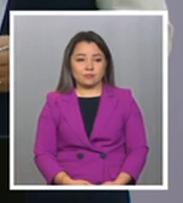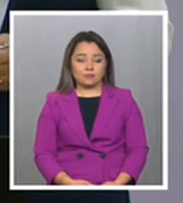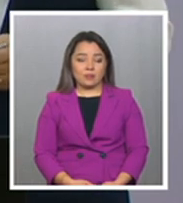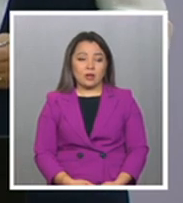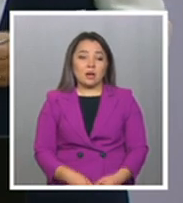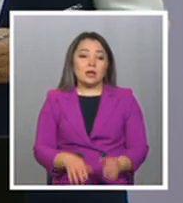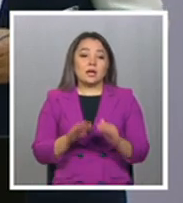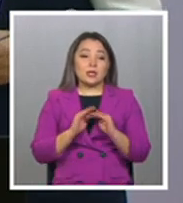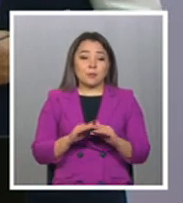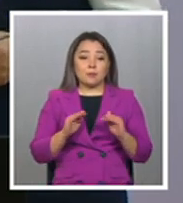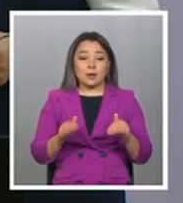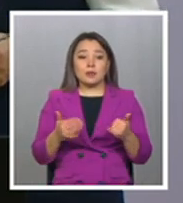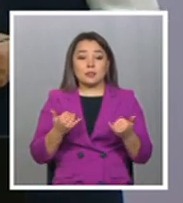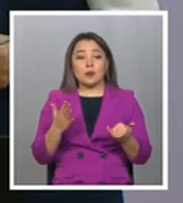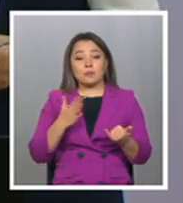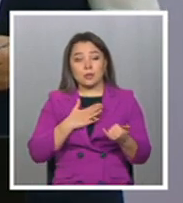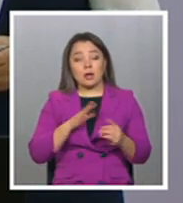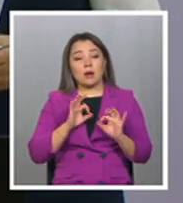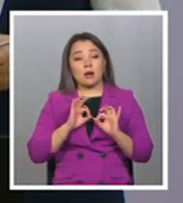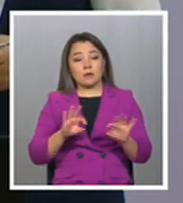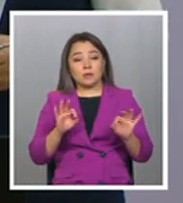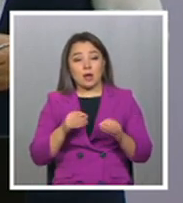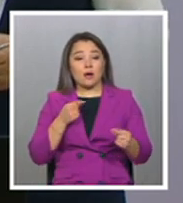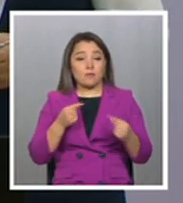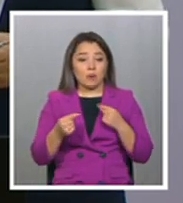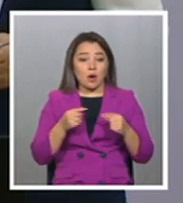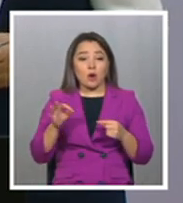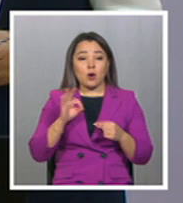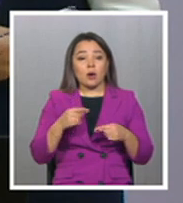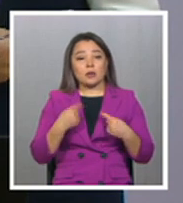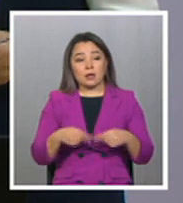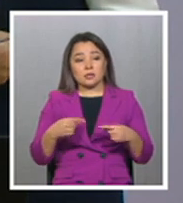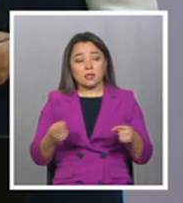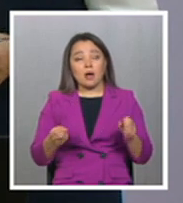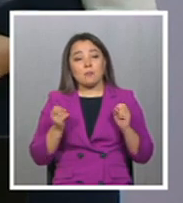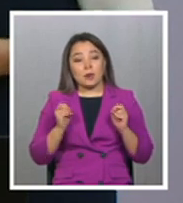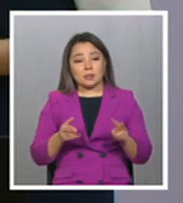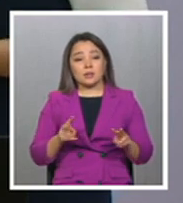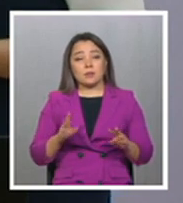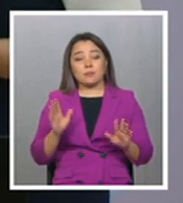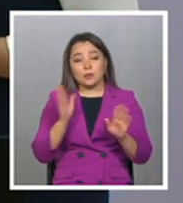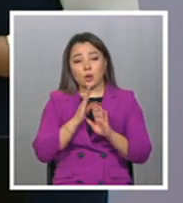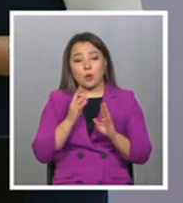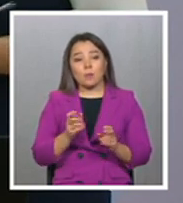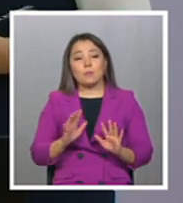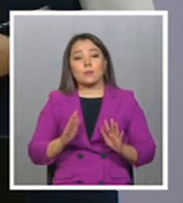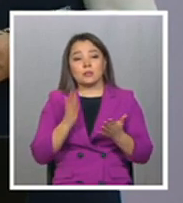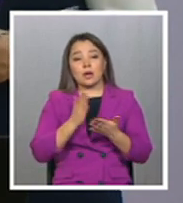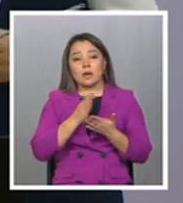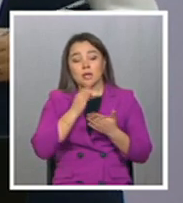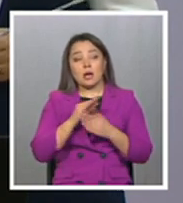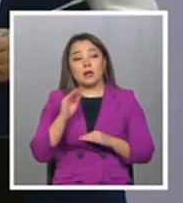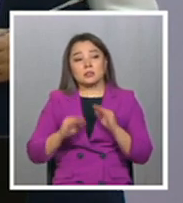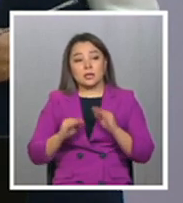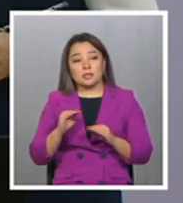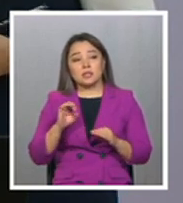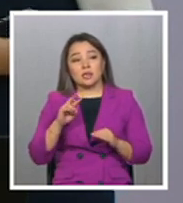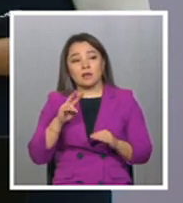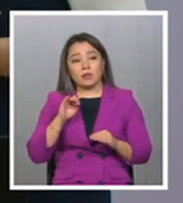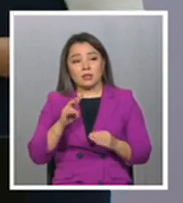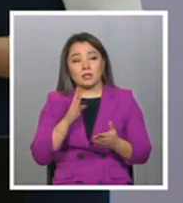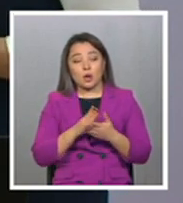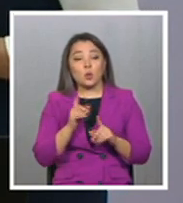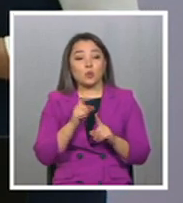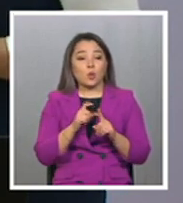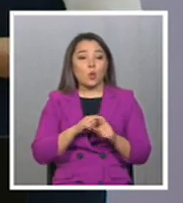Ребята, сегодня мы поговорили о разных опасных явлениях природы. Давайте попробуем составить сингвейн со